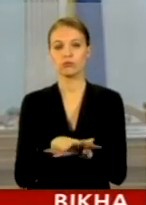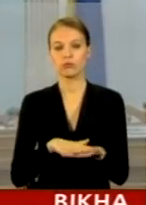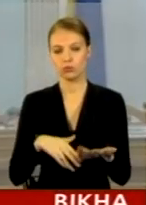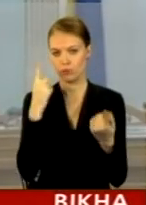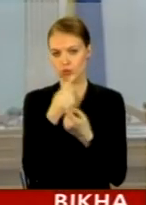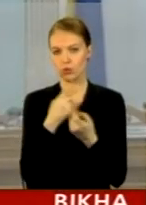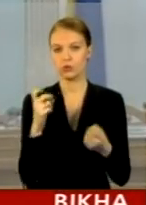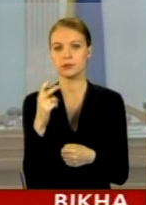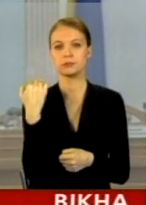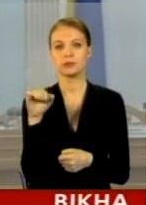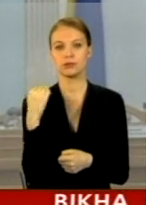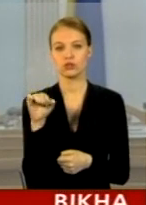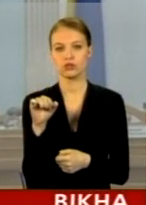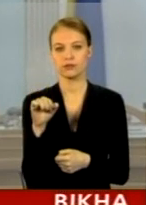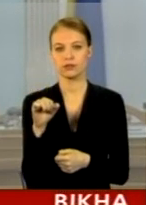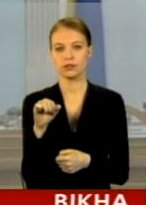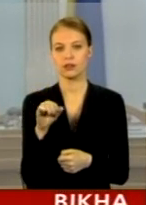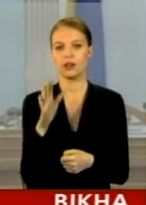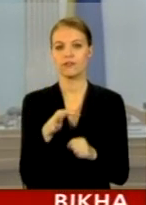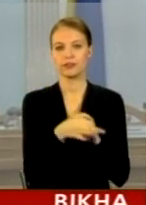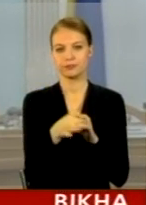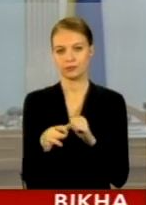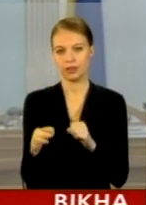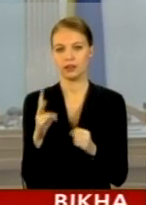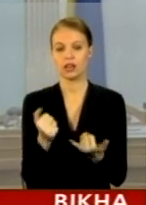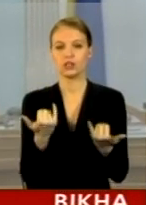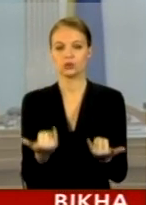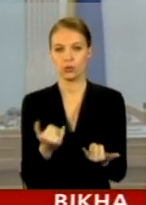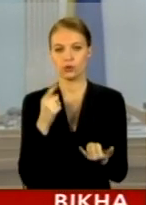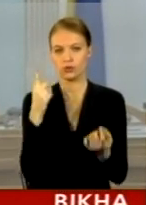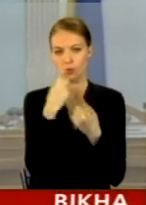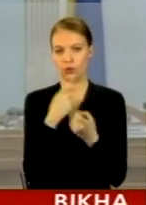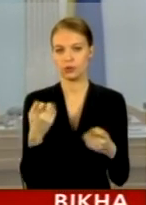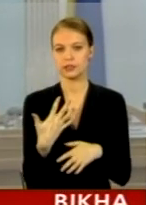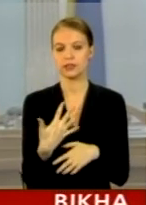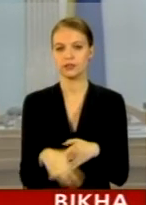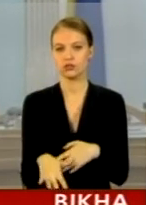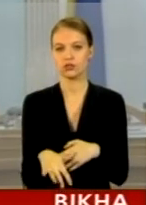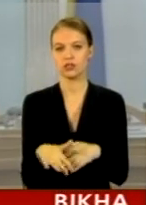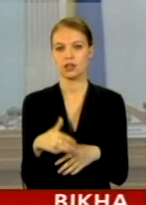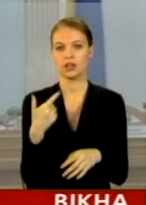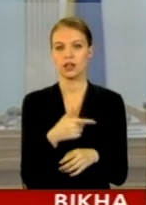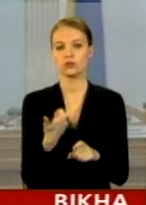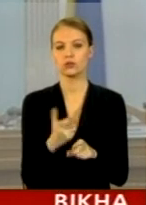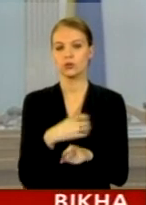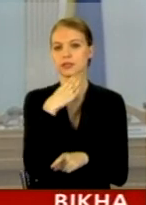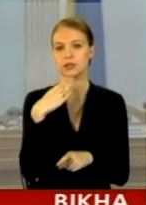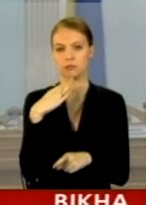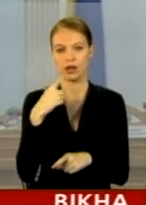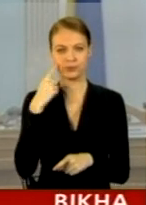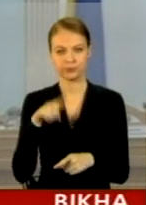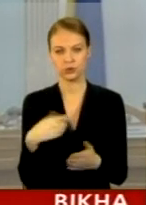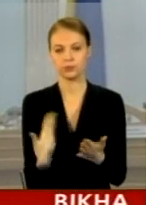продовжують оголошувати переможців в парламентарних округах, а на сьогодні їх оголосили вже. Прізвище серед них досить багато відомих,